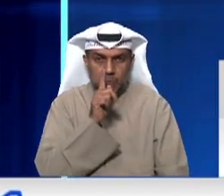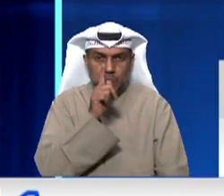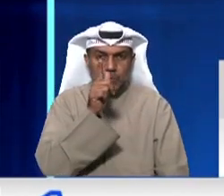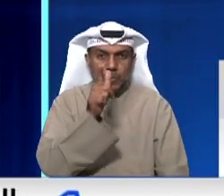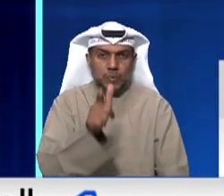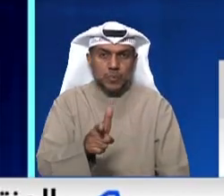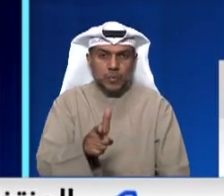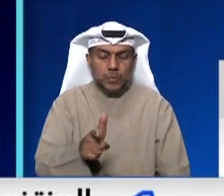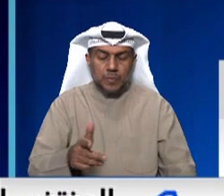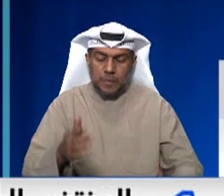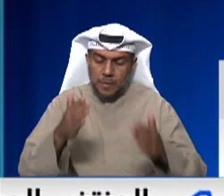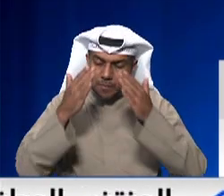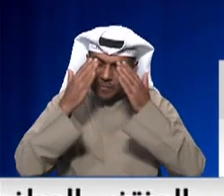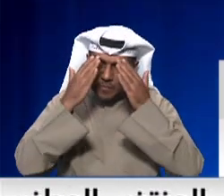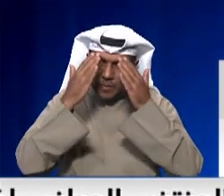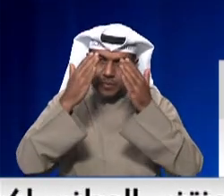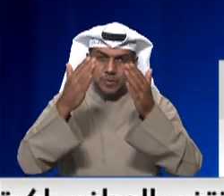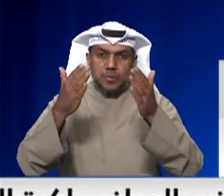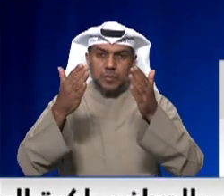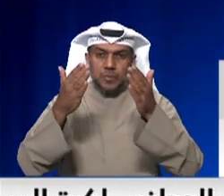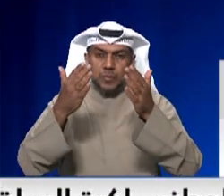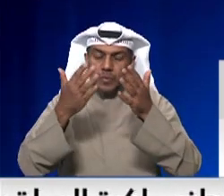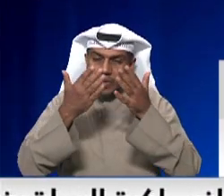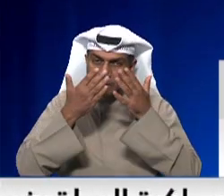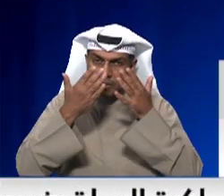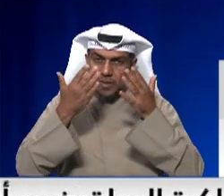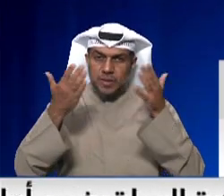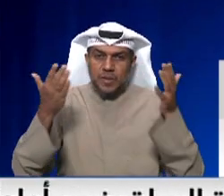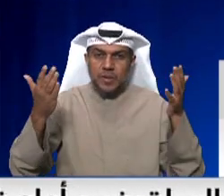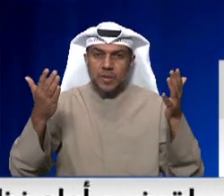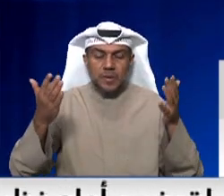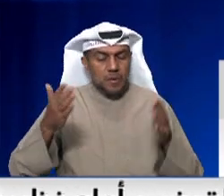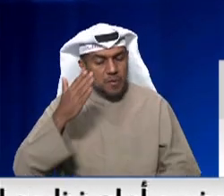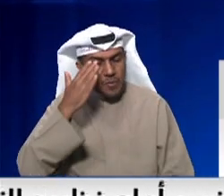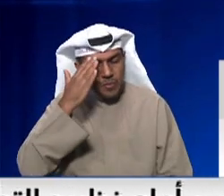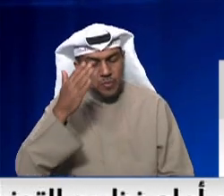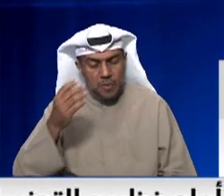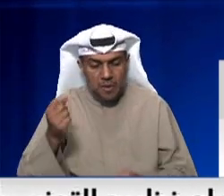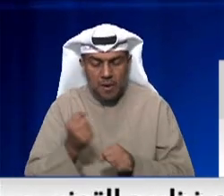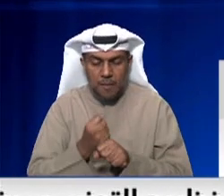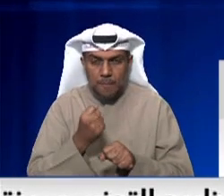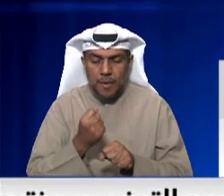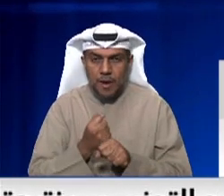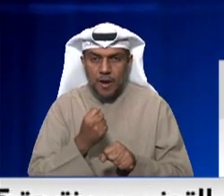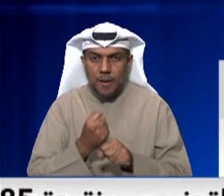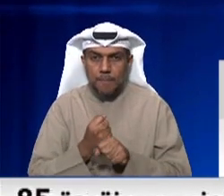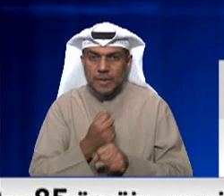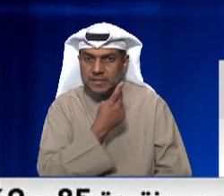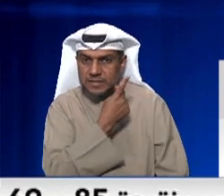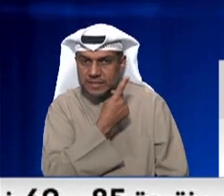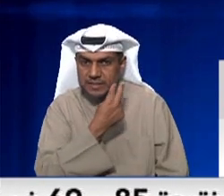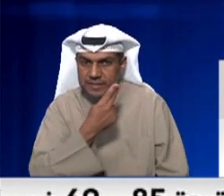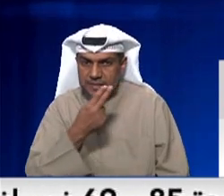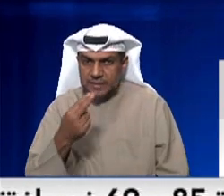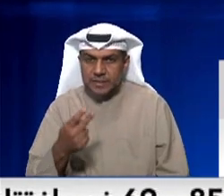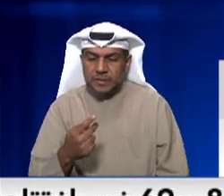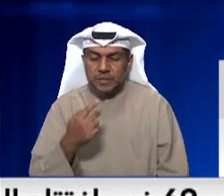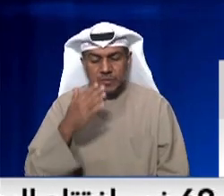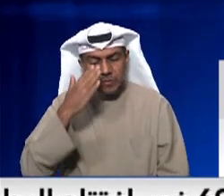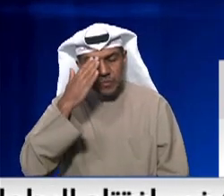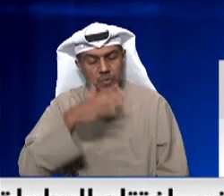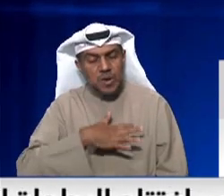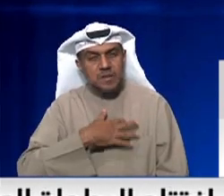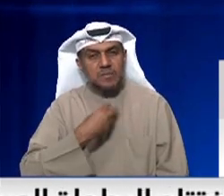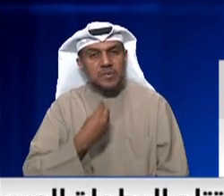برسالة جوابية لفخامته أعرب فيها عن بالغ شكره وتقديره على ما عبر عنه فخامته من